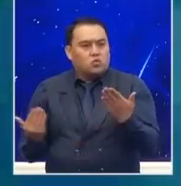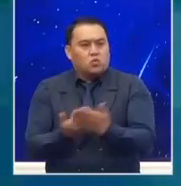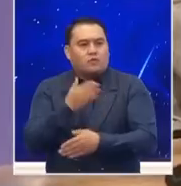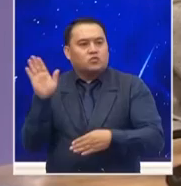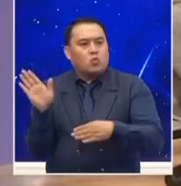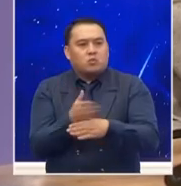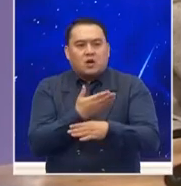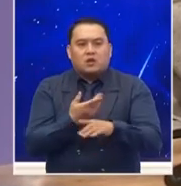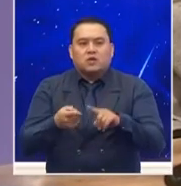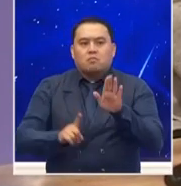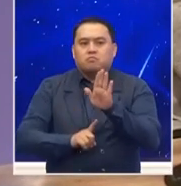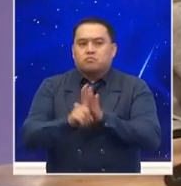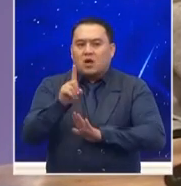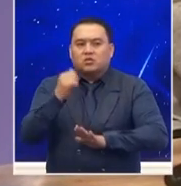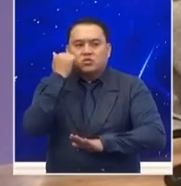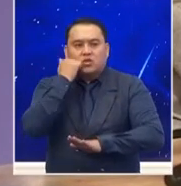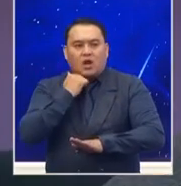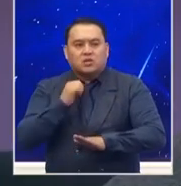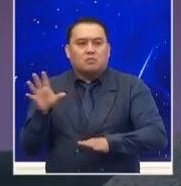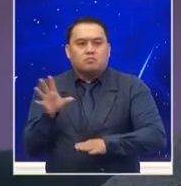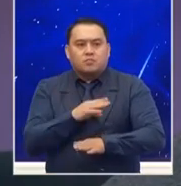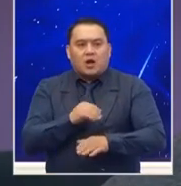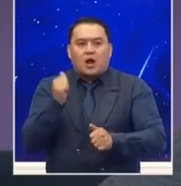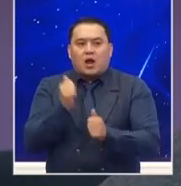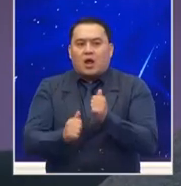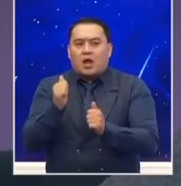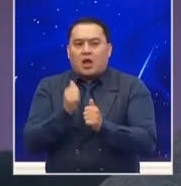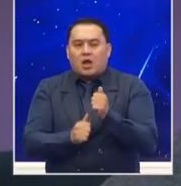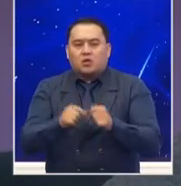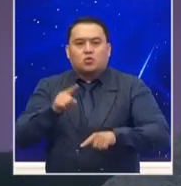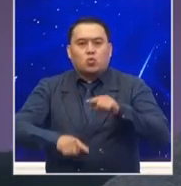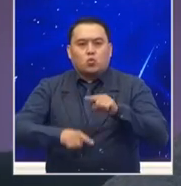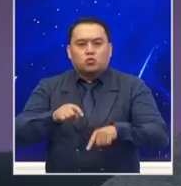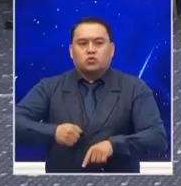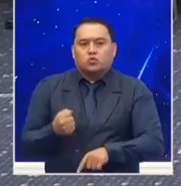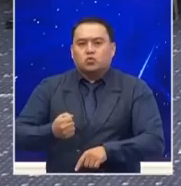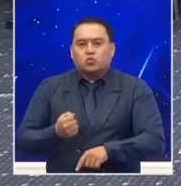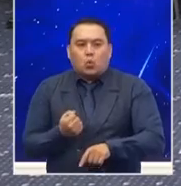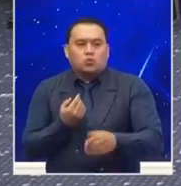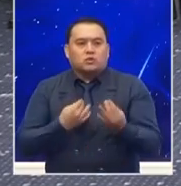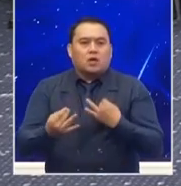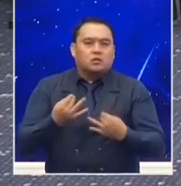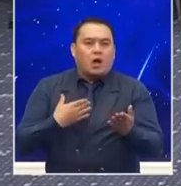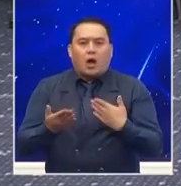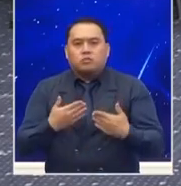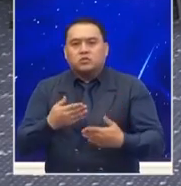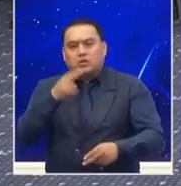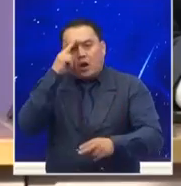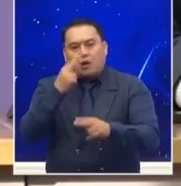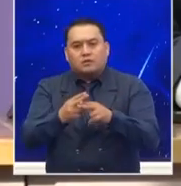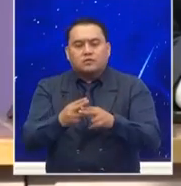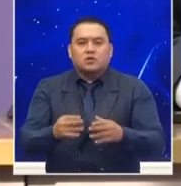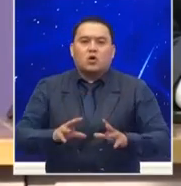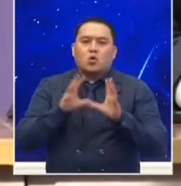жаңалады. Баспын демеді, жассың демеді. Ұжымдағы әрбірін туыс дос бауырындай көрді. Ағалық қамқорлық көрсетті.